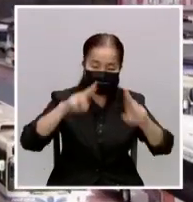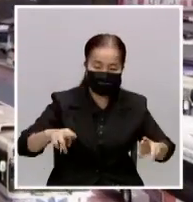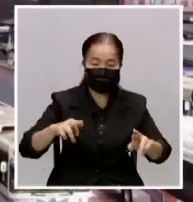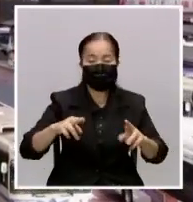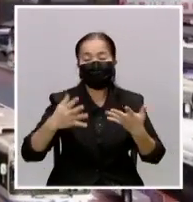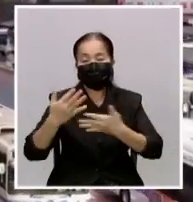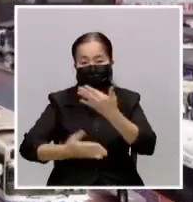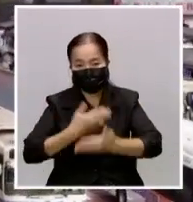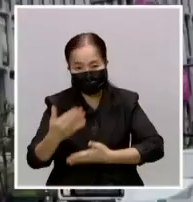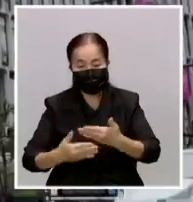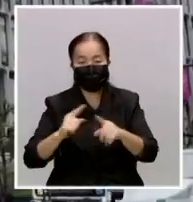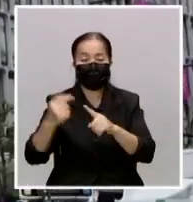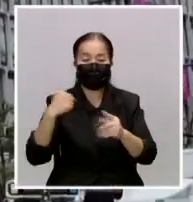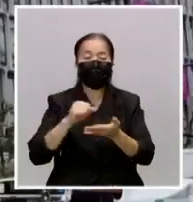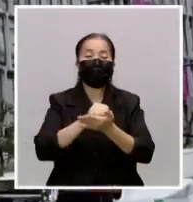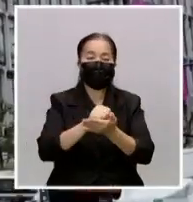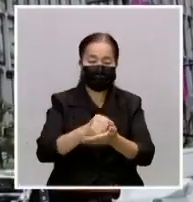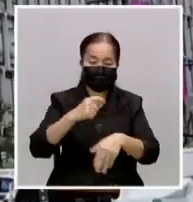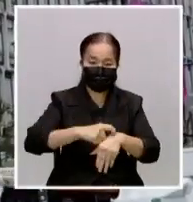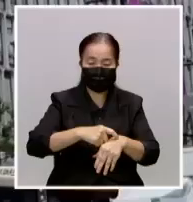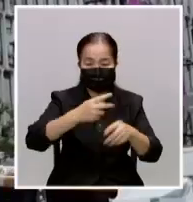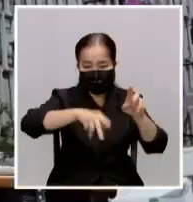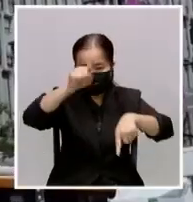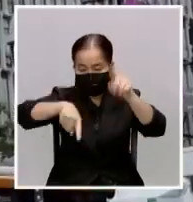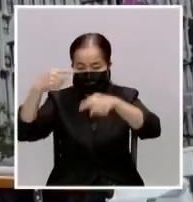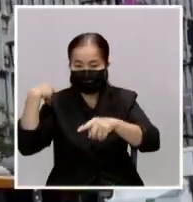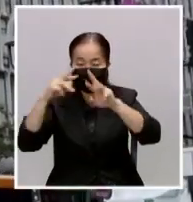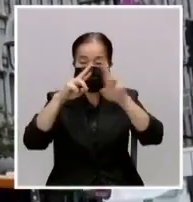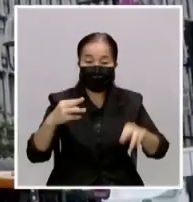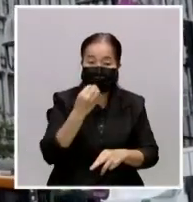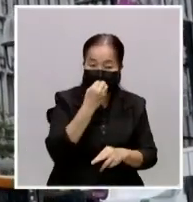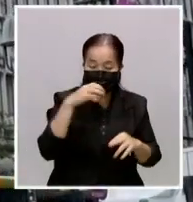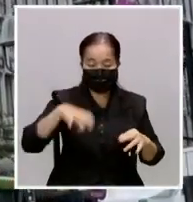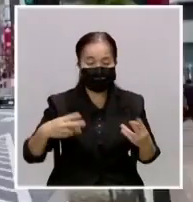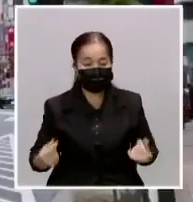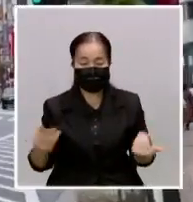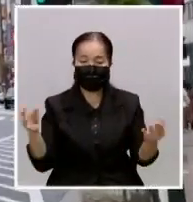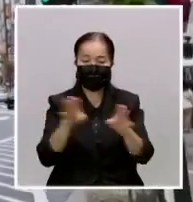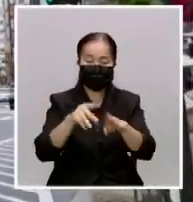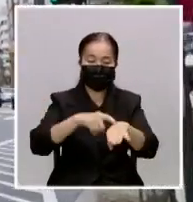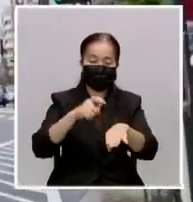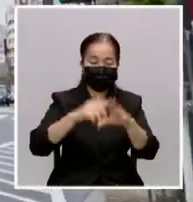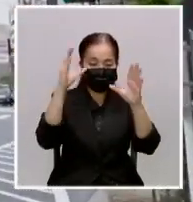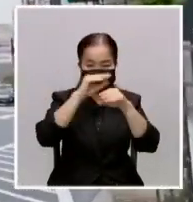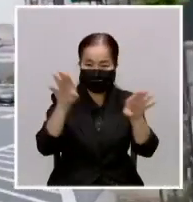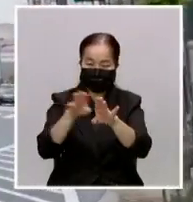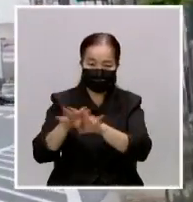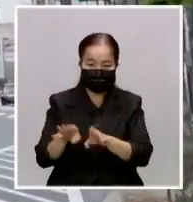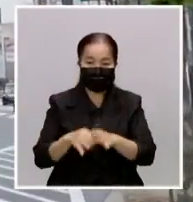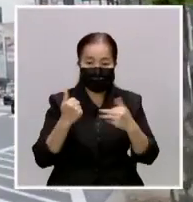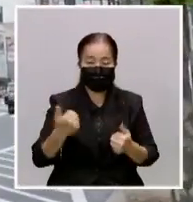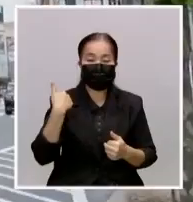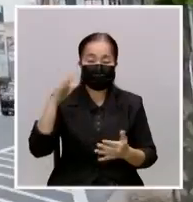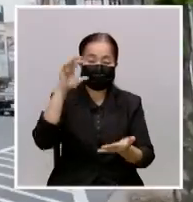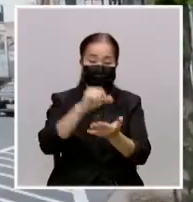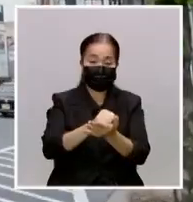างสรรพสินค้าเปิดให้บริการอย่างจำกัดร้านอาหารผับบาร์ปิดบริการเร็วขึ้นขณะที่จะเริ่มการจองฉีดวั